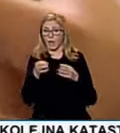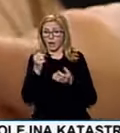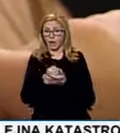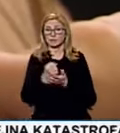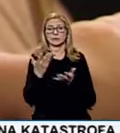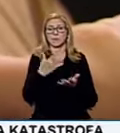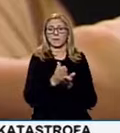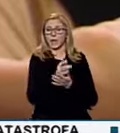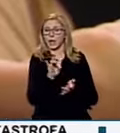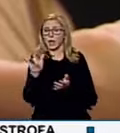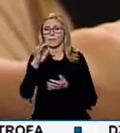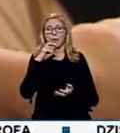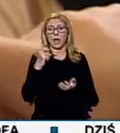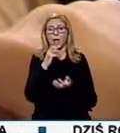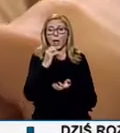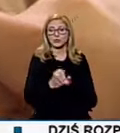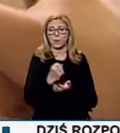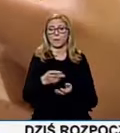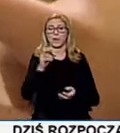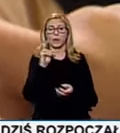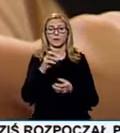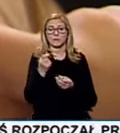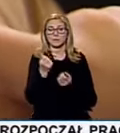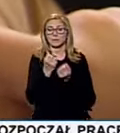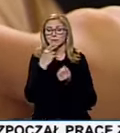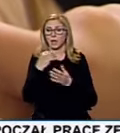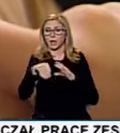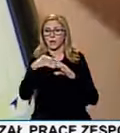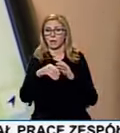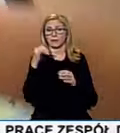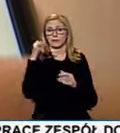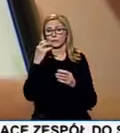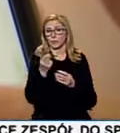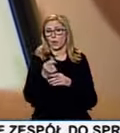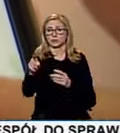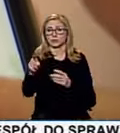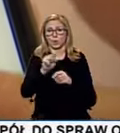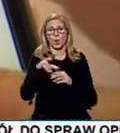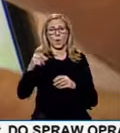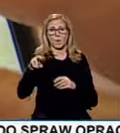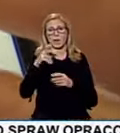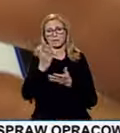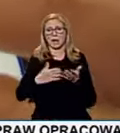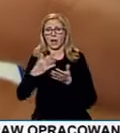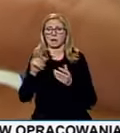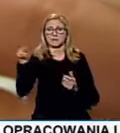mapie. Automatycznie pobiera też opłatę za kurs, obciążając kartę kredytową klienta. Uber działa w kilkudziesięciu